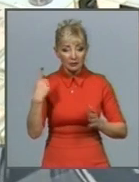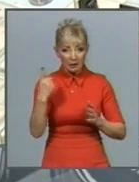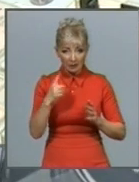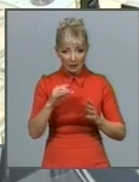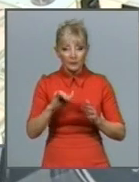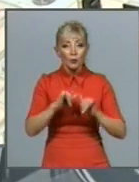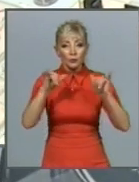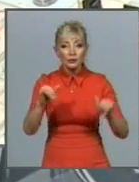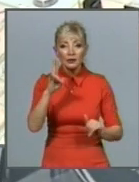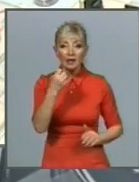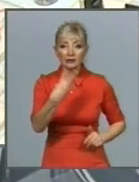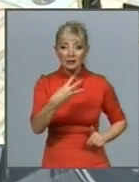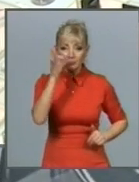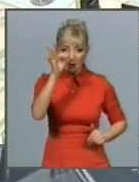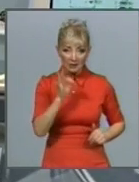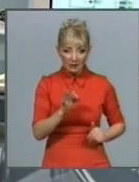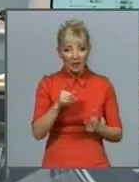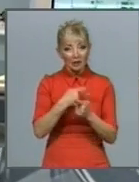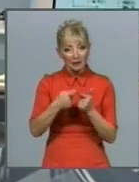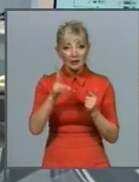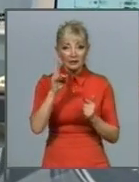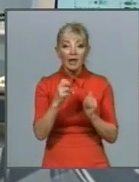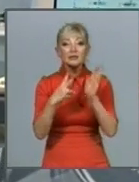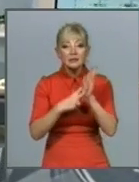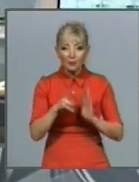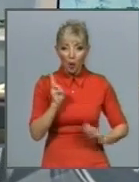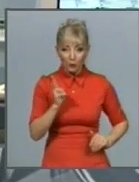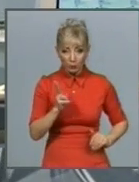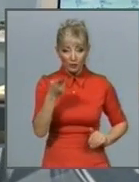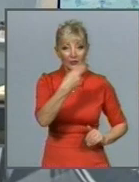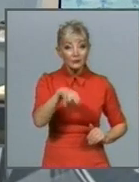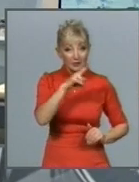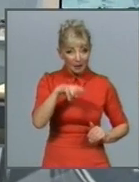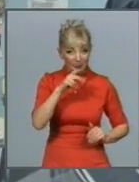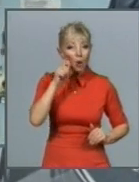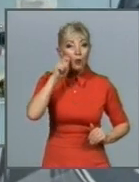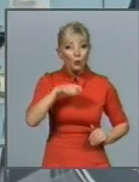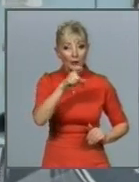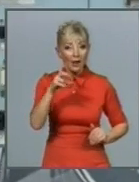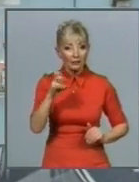більш ніж на 30% або на 7 копійок. Тобто у грудні тариф «Укренерго»